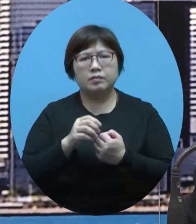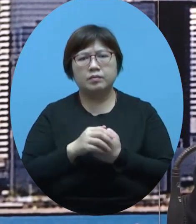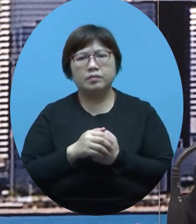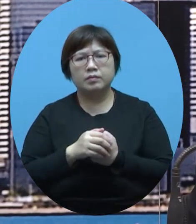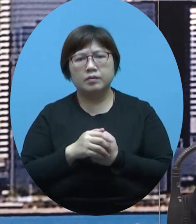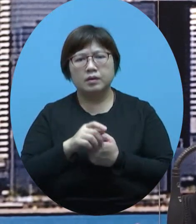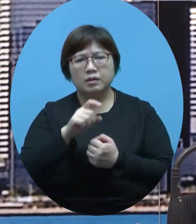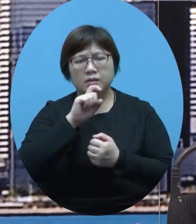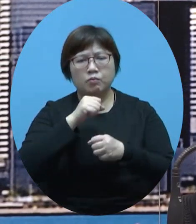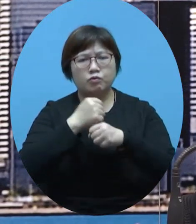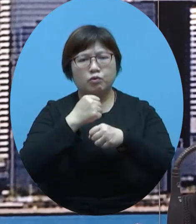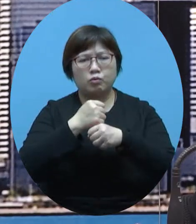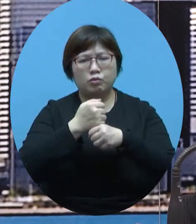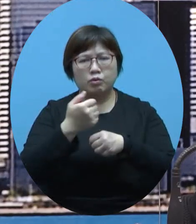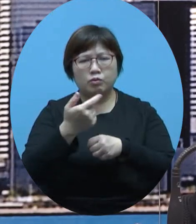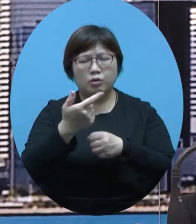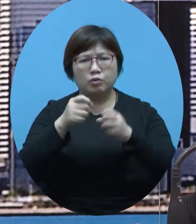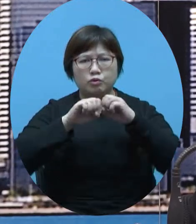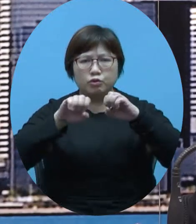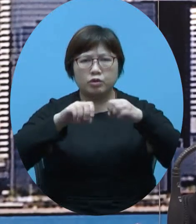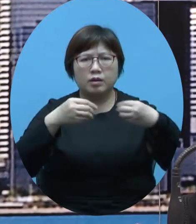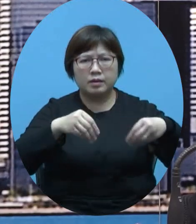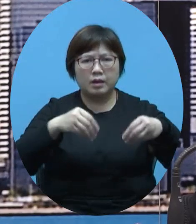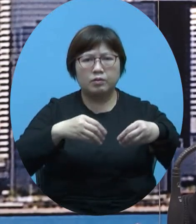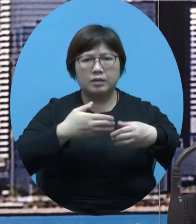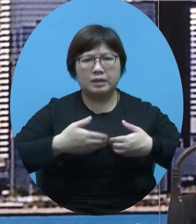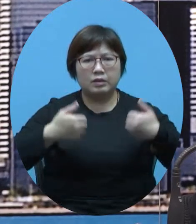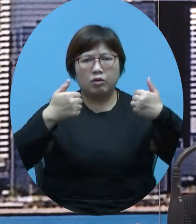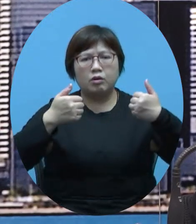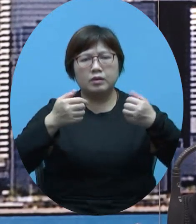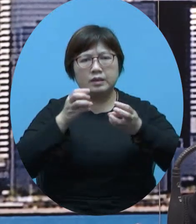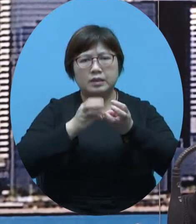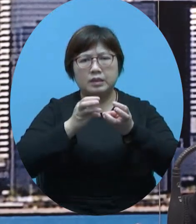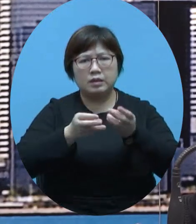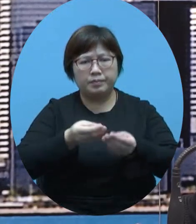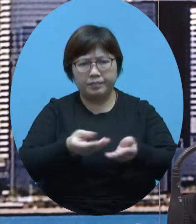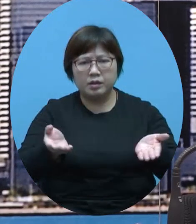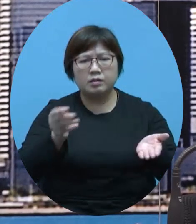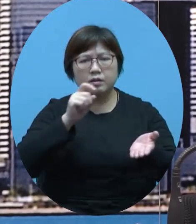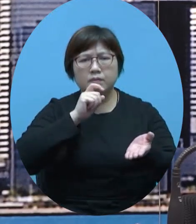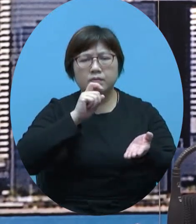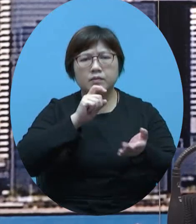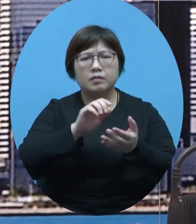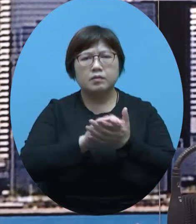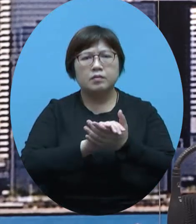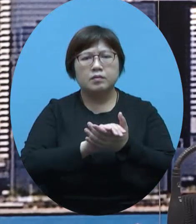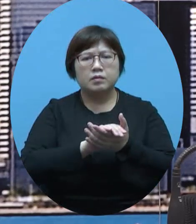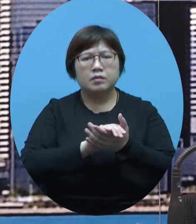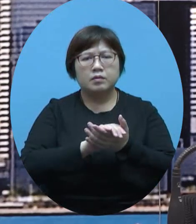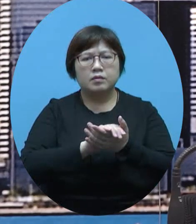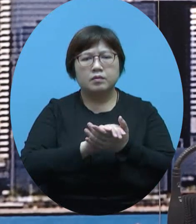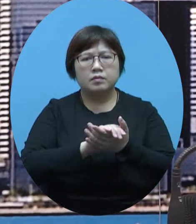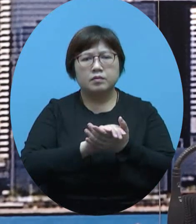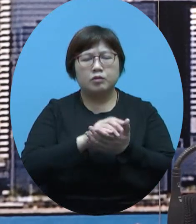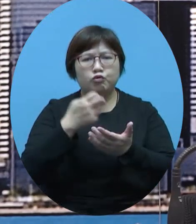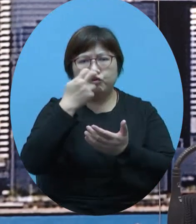製作咗唔少嘅宣傳教育、健康嘅資訊啦嚇，俾翻佢哋嘅嚇。咁、咧就好多唔同嘅嗰、那個